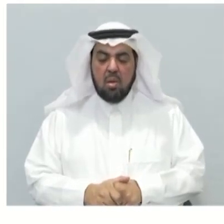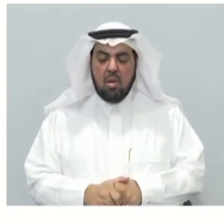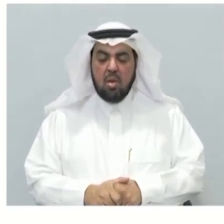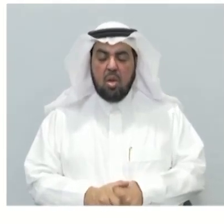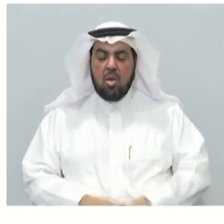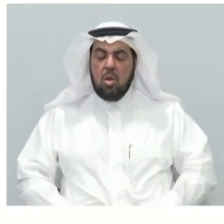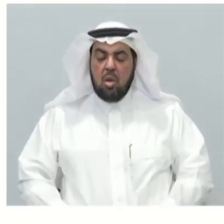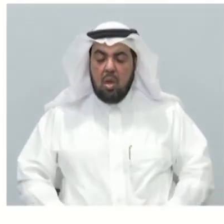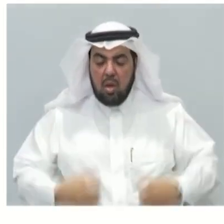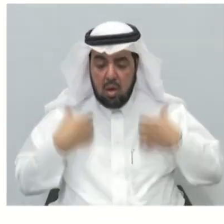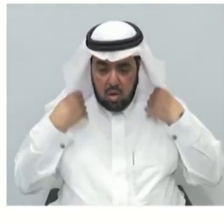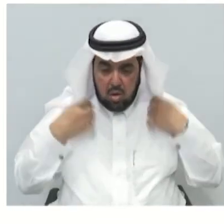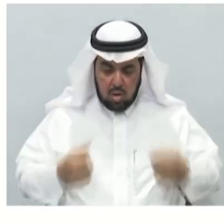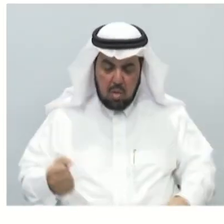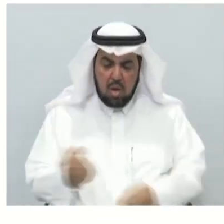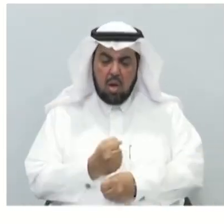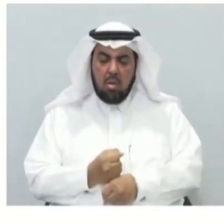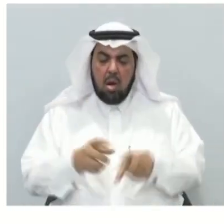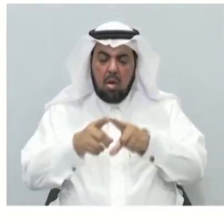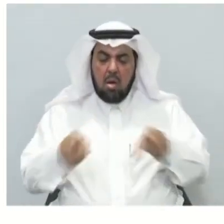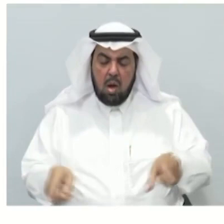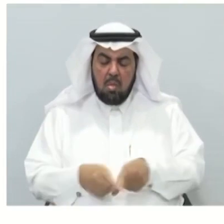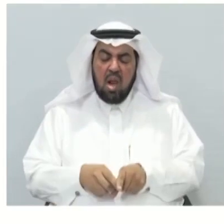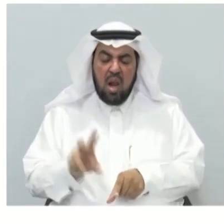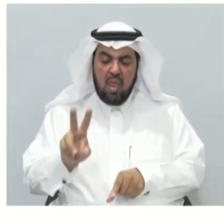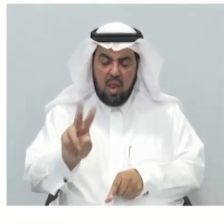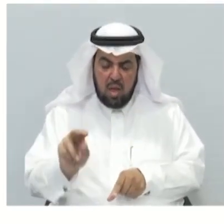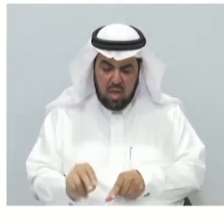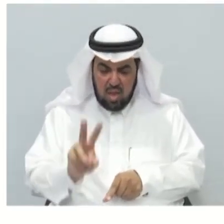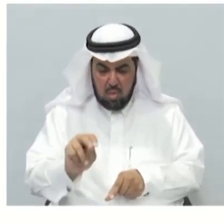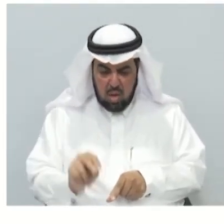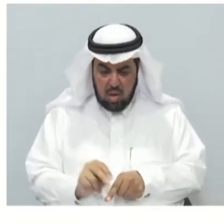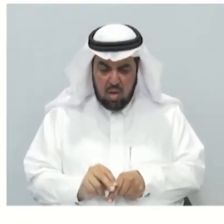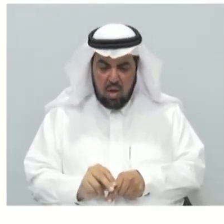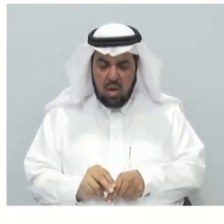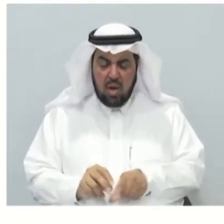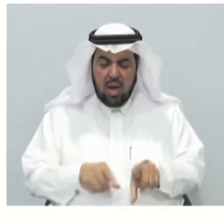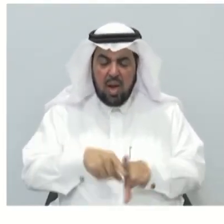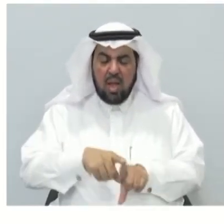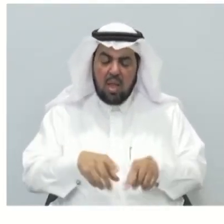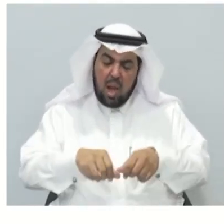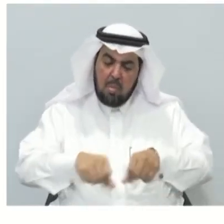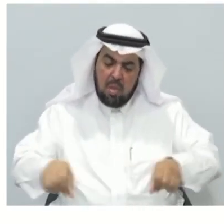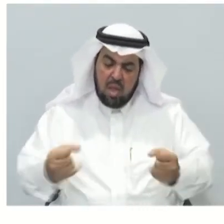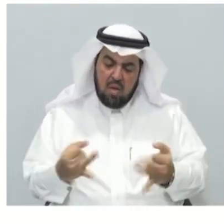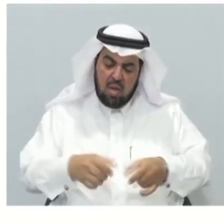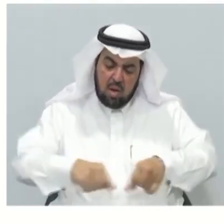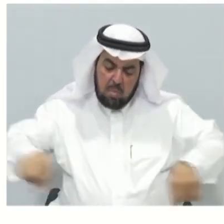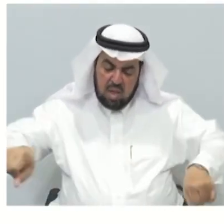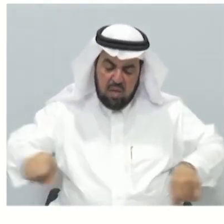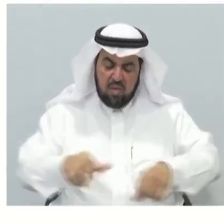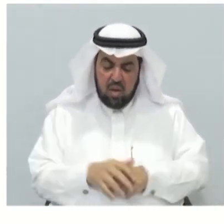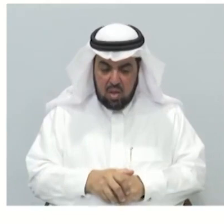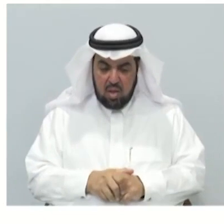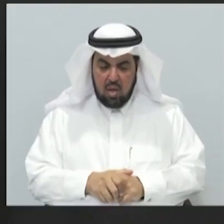سايد كما يمكننا استعمال المثلثات المتطابقه لقياس المسافات يعني احنا